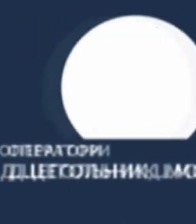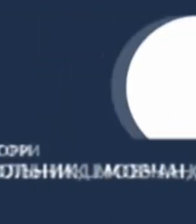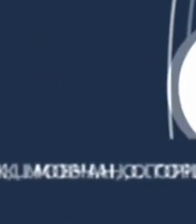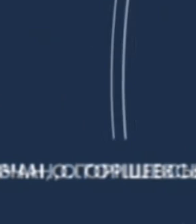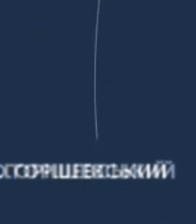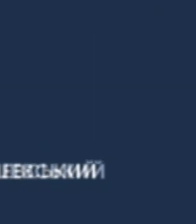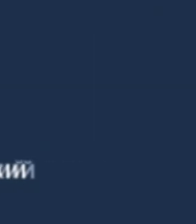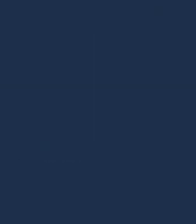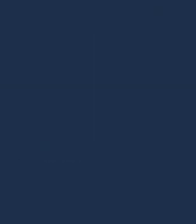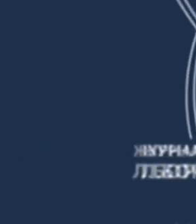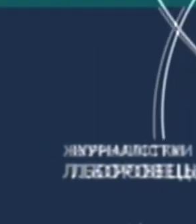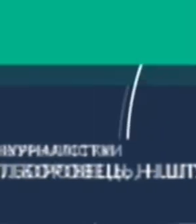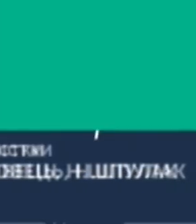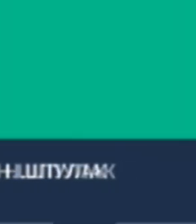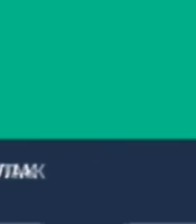Дякую.